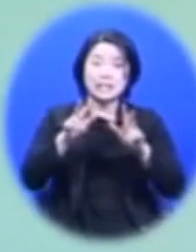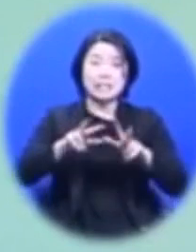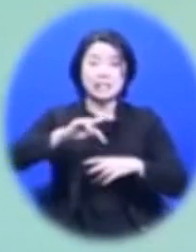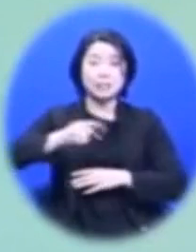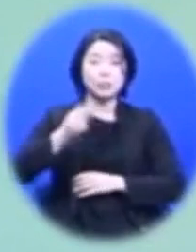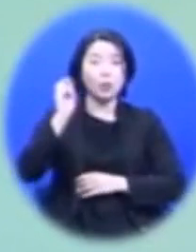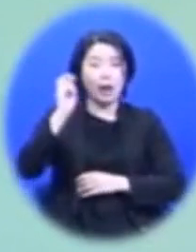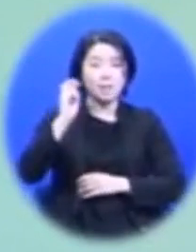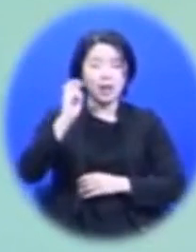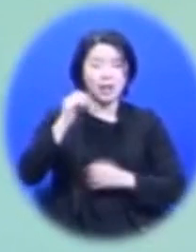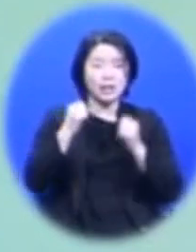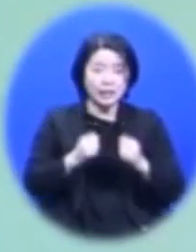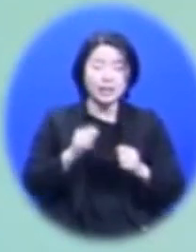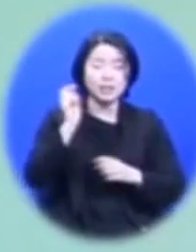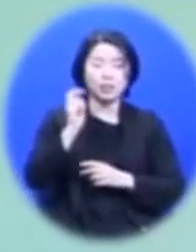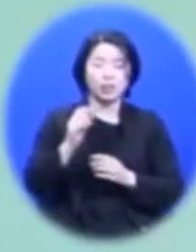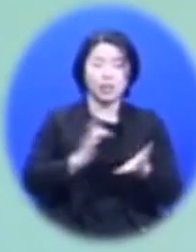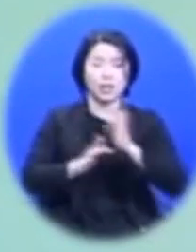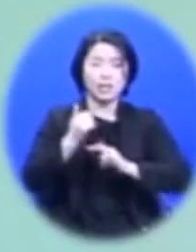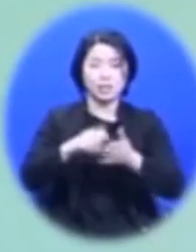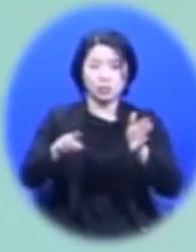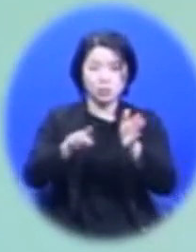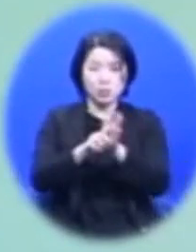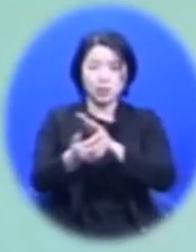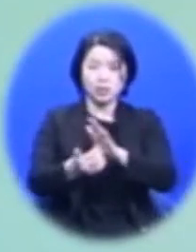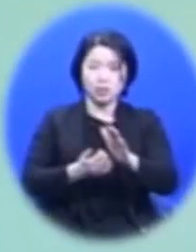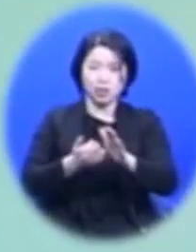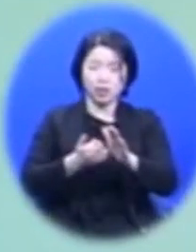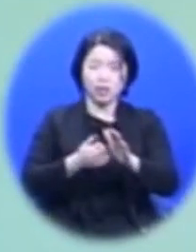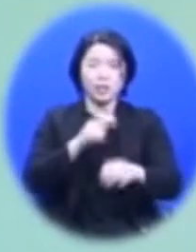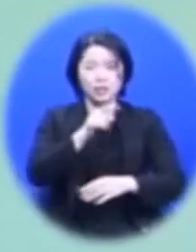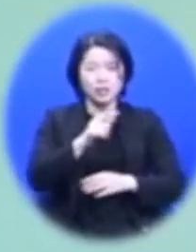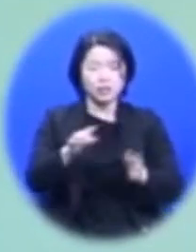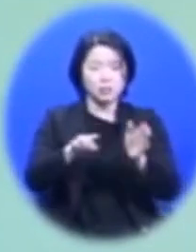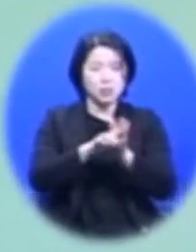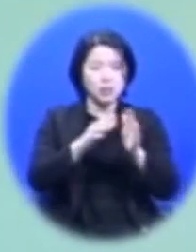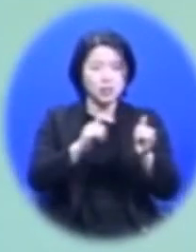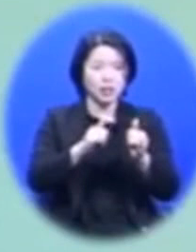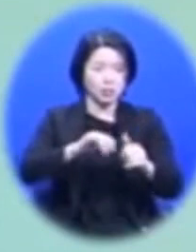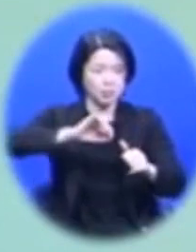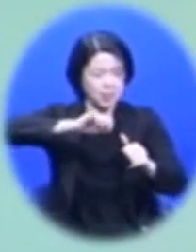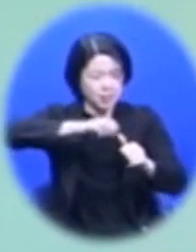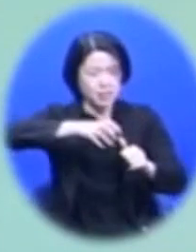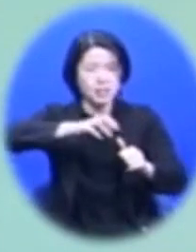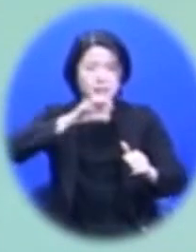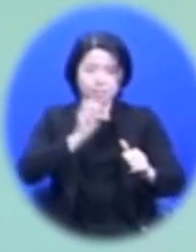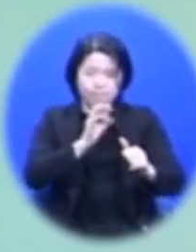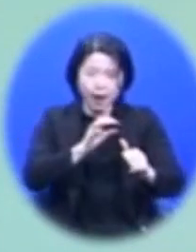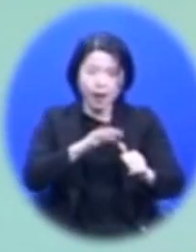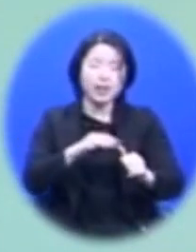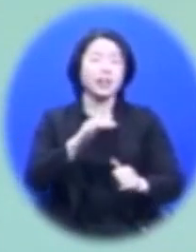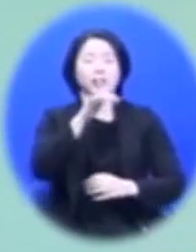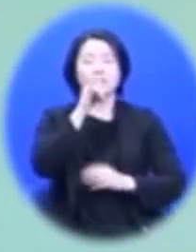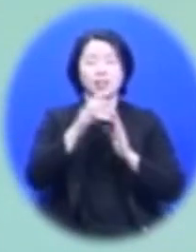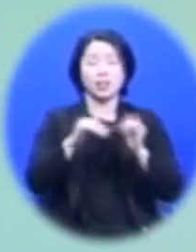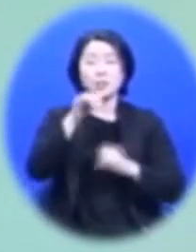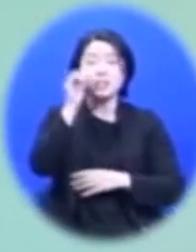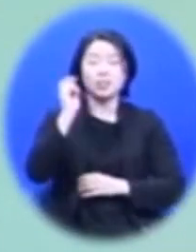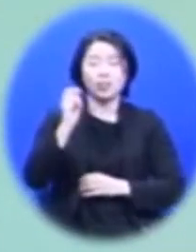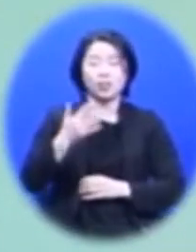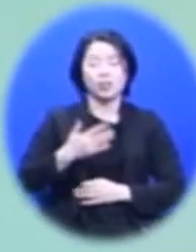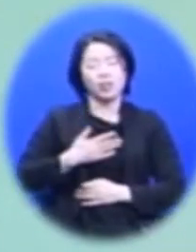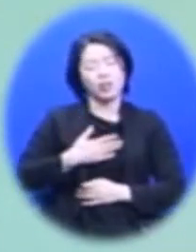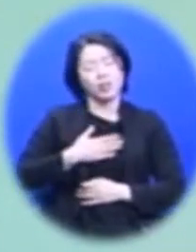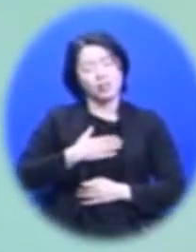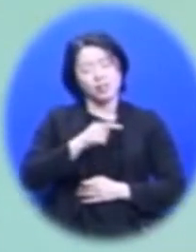거예요. 예수 믿기 전에 예수 믿는 사람 어지간히 들복 같던 분들 계시잖아요. 아, 나는 이거 용서